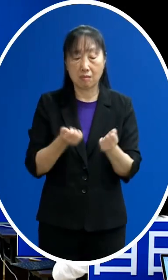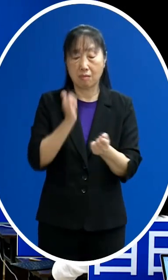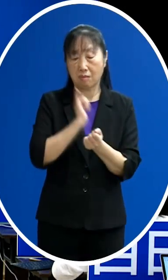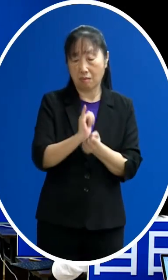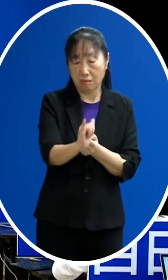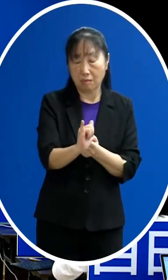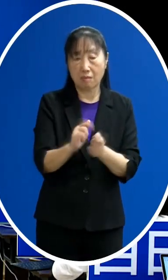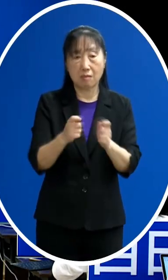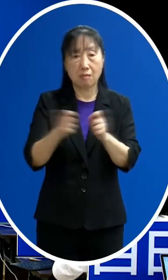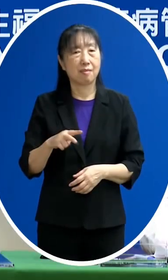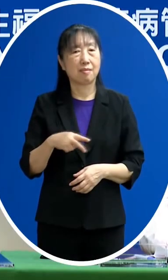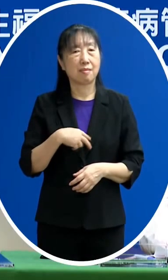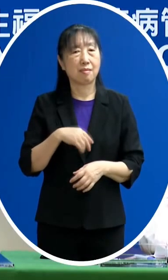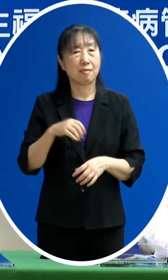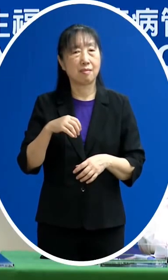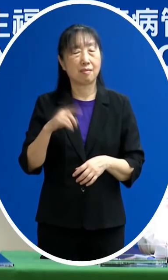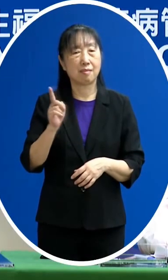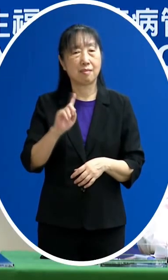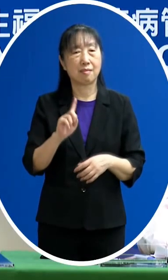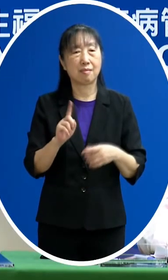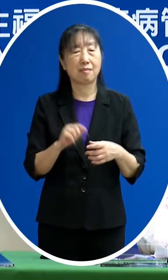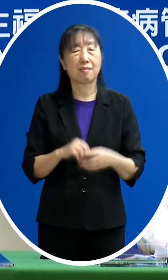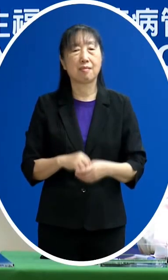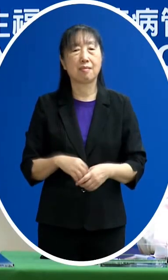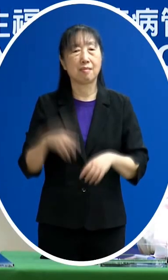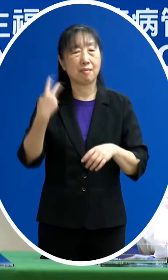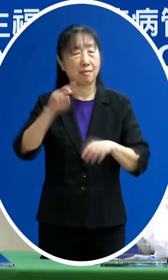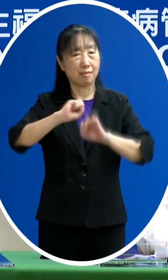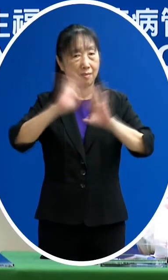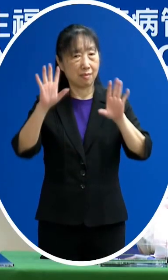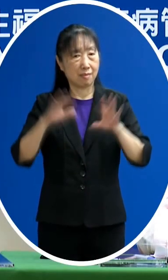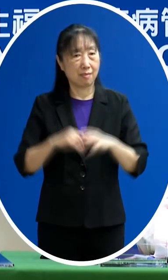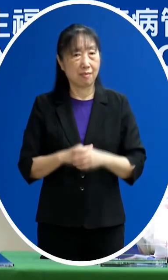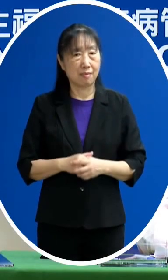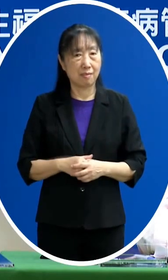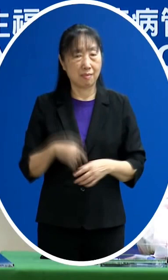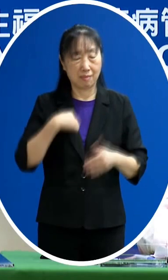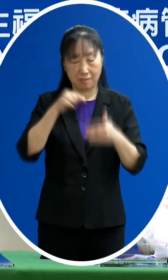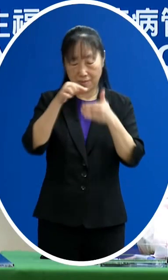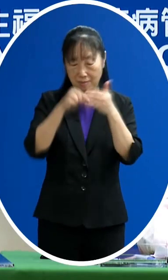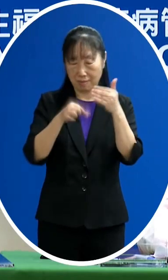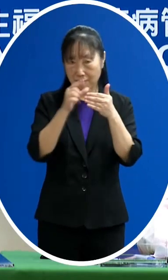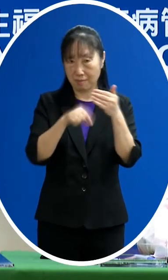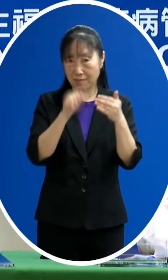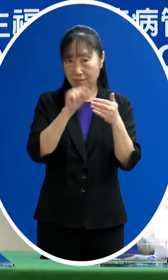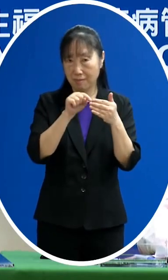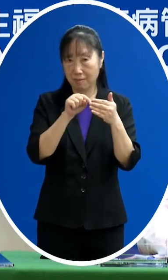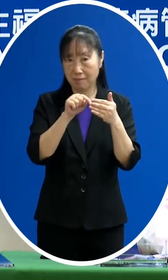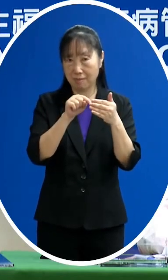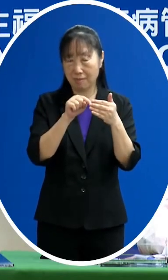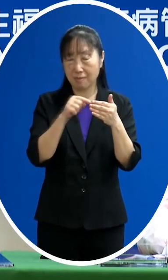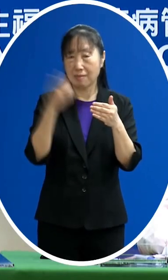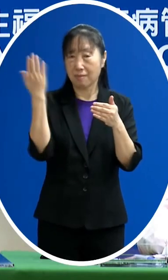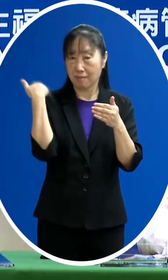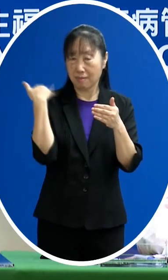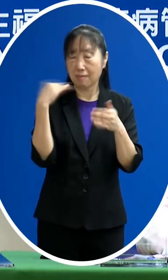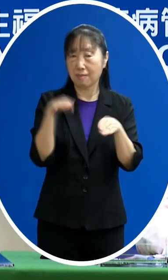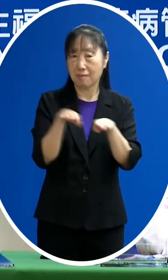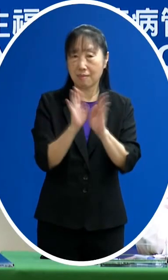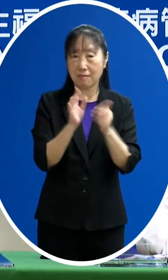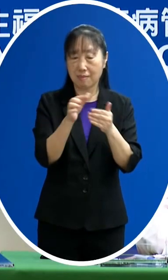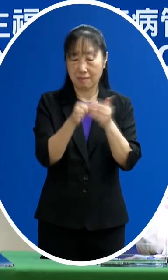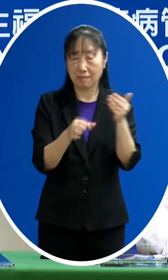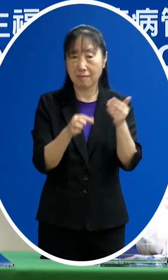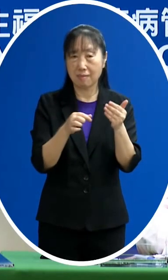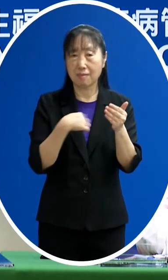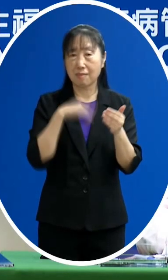有没有这样的计划？谢谢。 我第一，我们在强调就是说，这个我们的规定，从一开始的规定，我